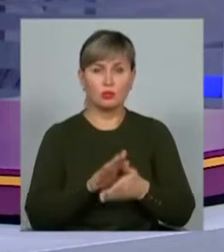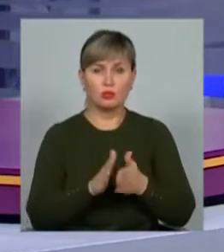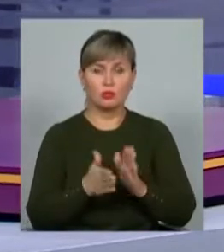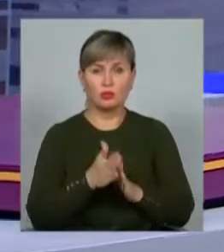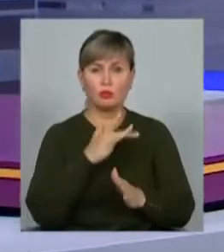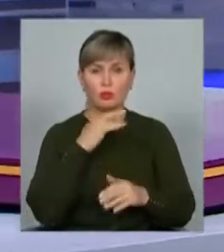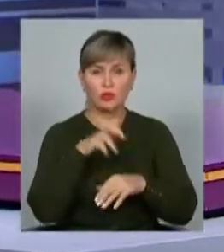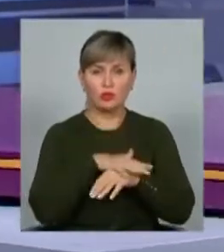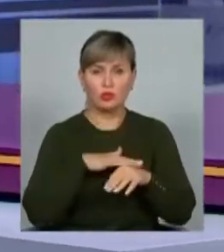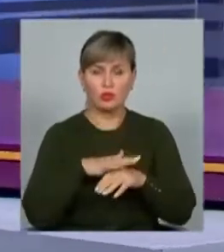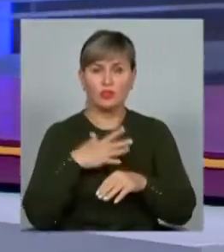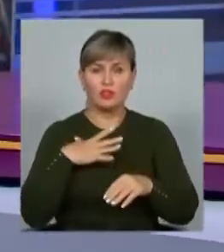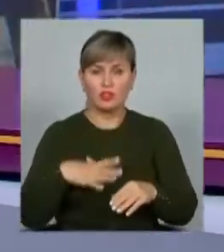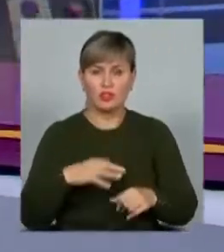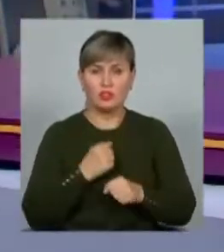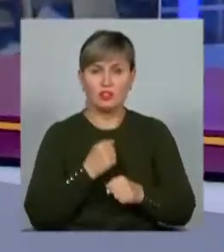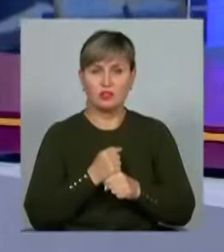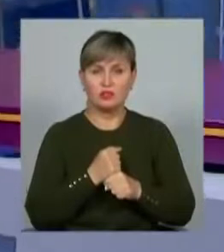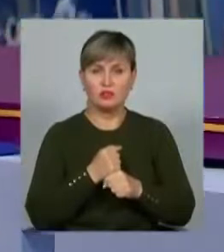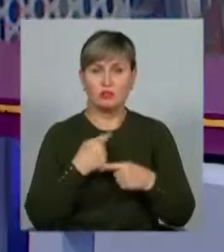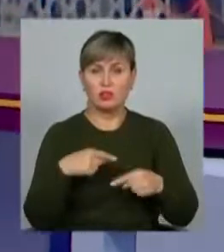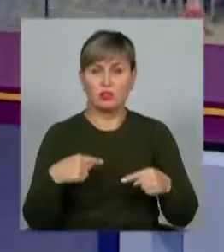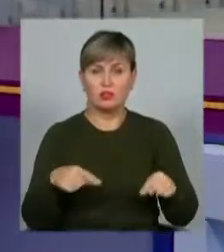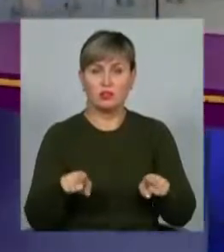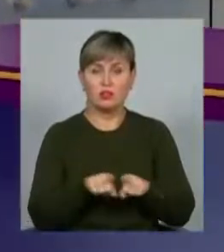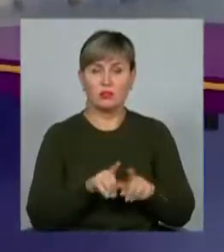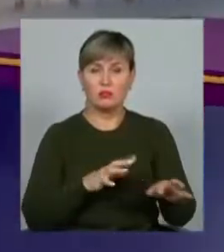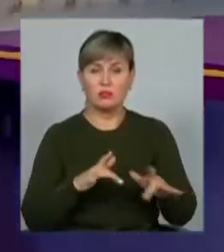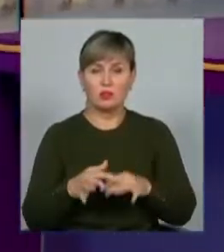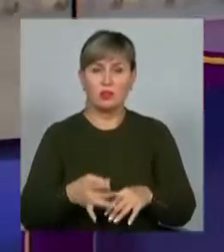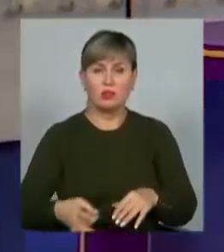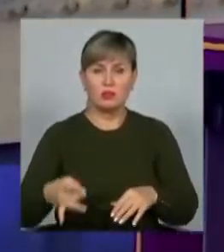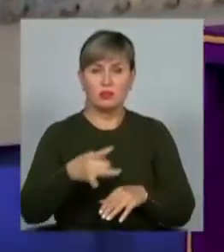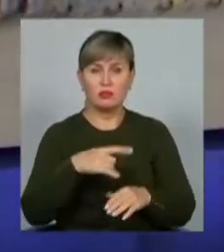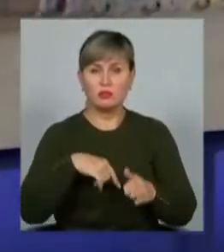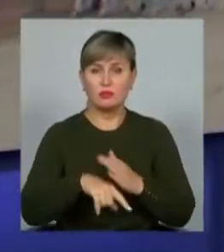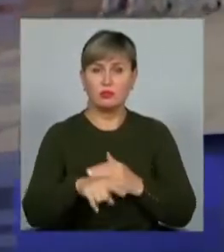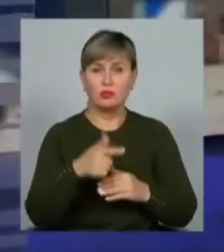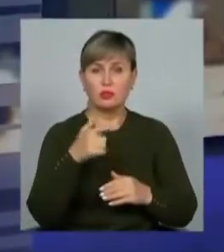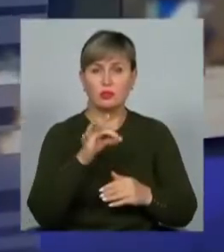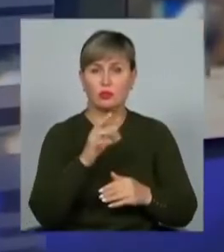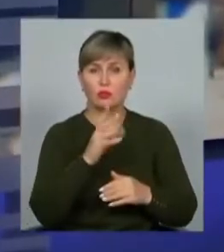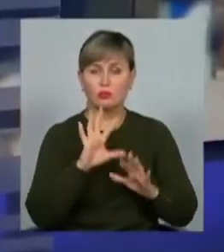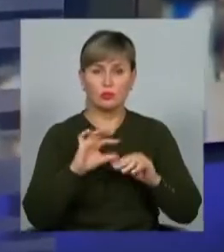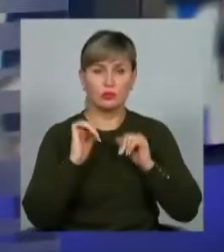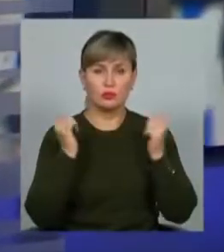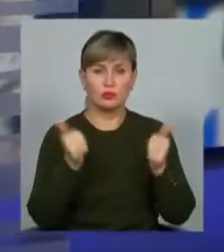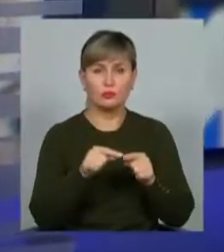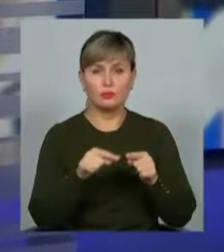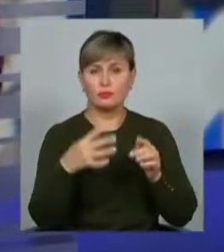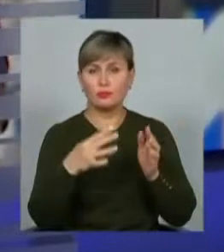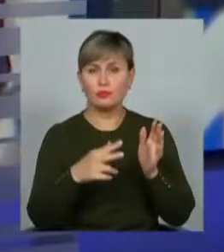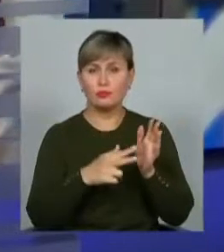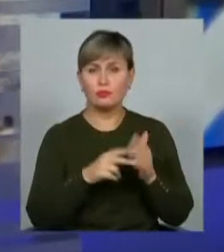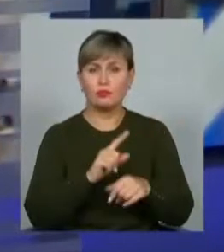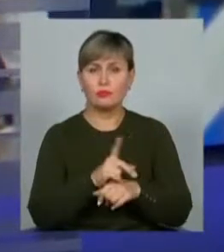многие страны вынуждены идти на крайние меры. Целый район материковой части Гонконга будет оцеплен в течение 48